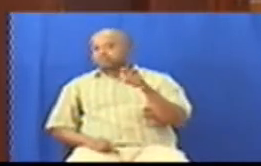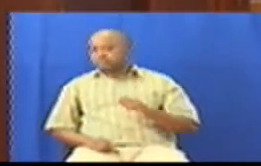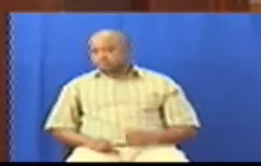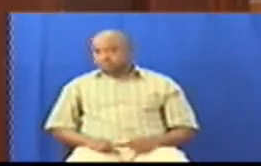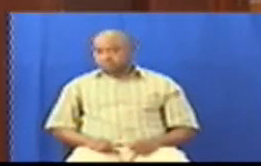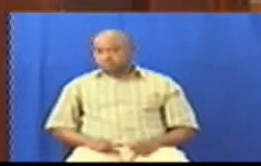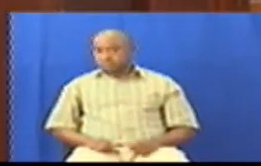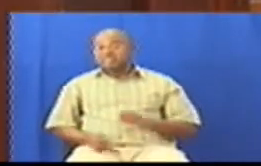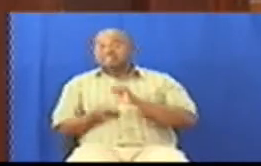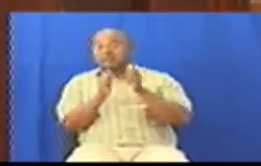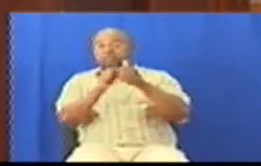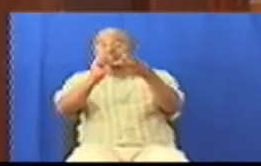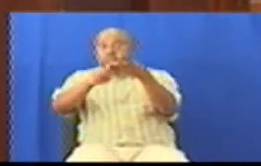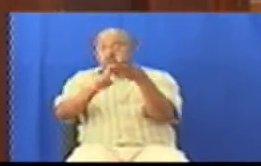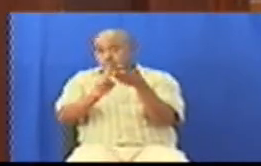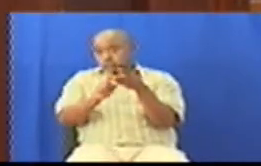Lakini watatu,